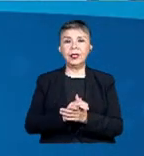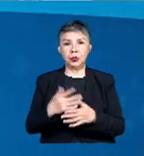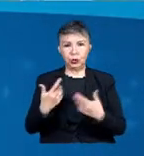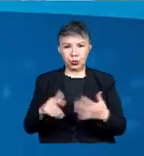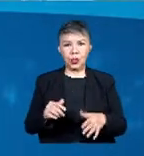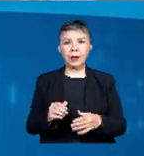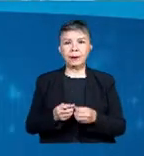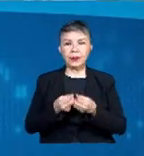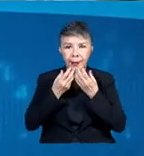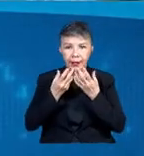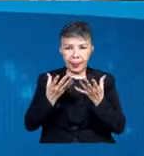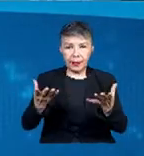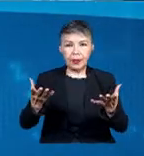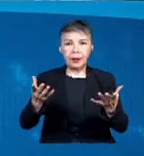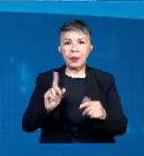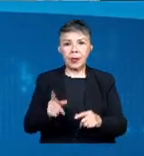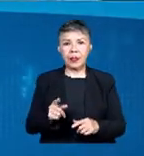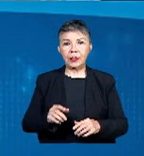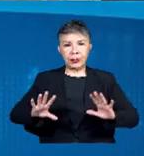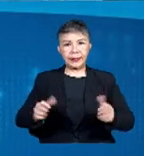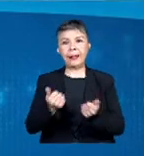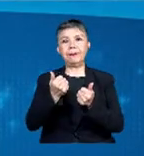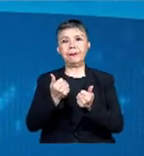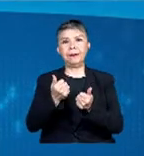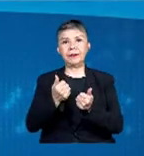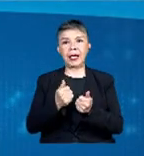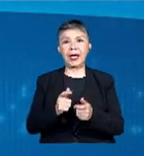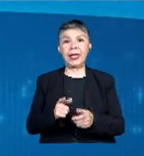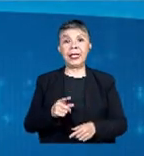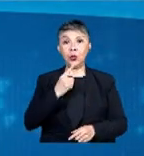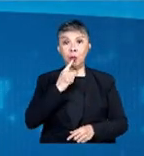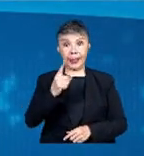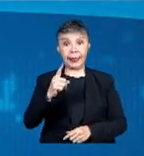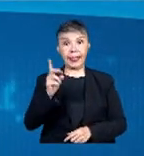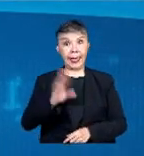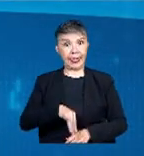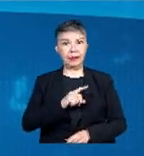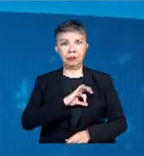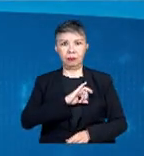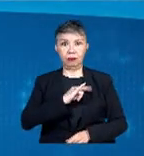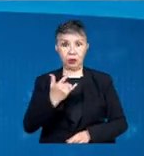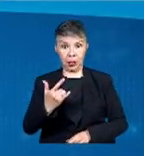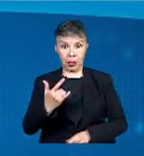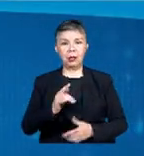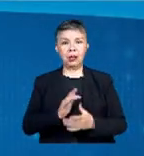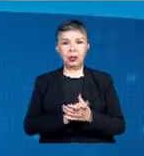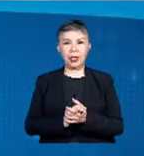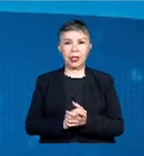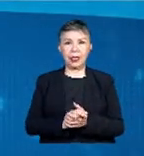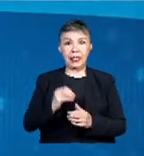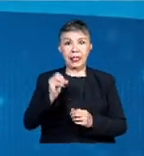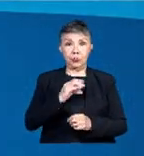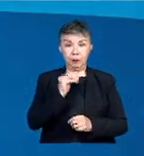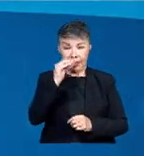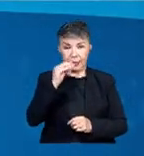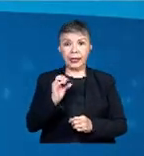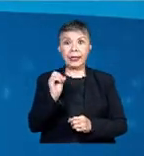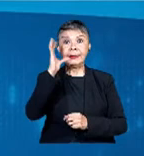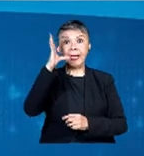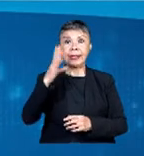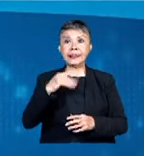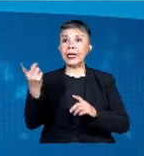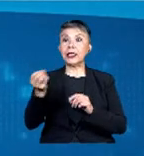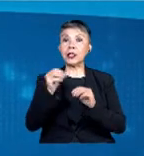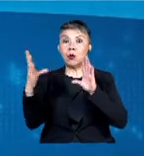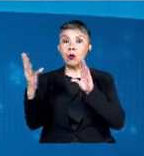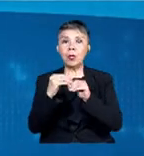sudah menyampaikan bahwa siap. Nah itu pagi perintahnya Pak Presiden, siangnya langsung saya ketemu Menteri